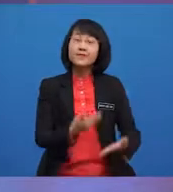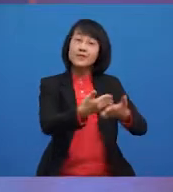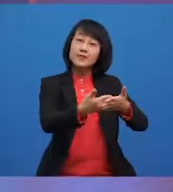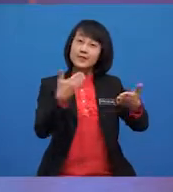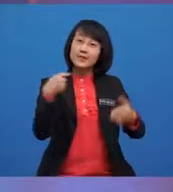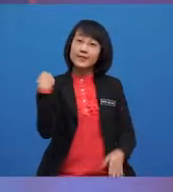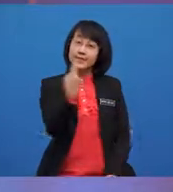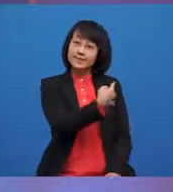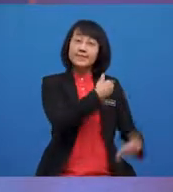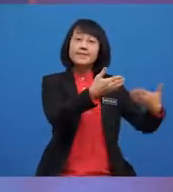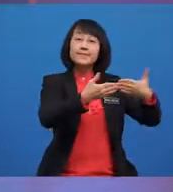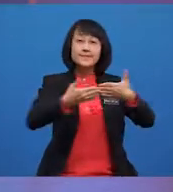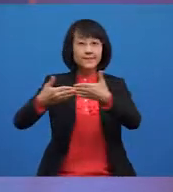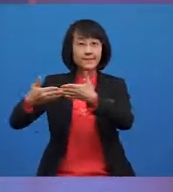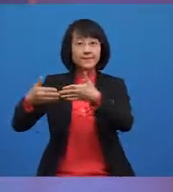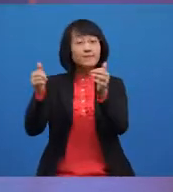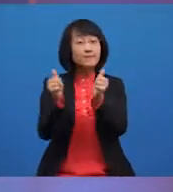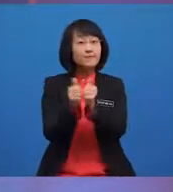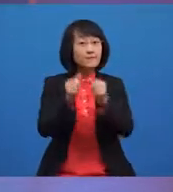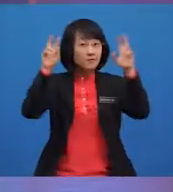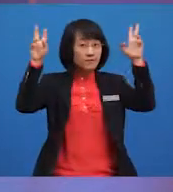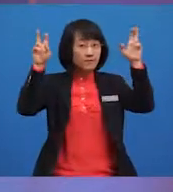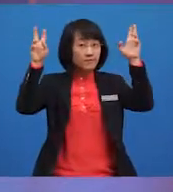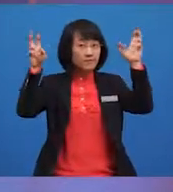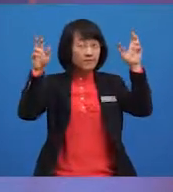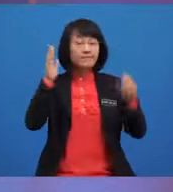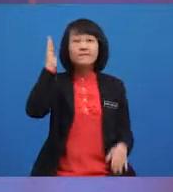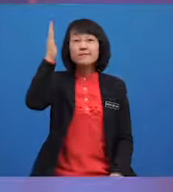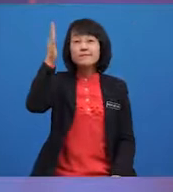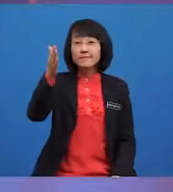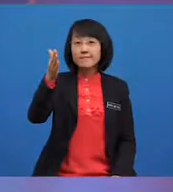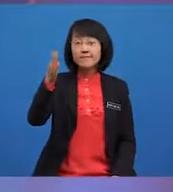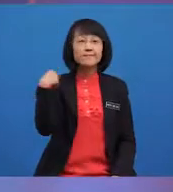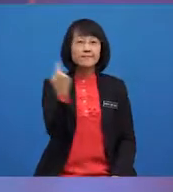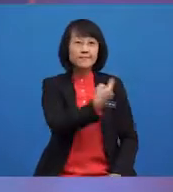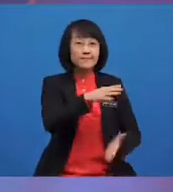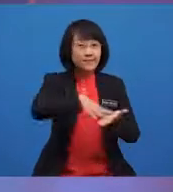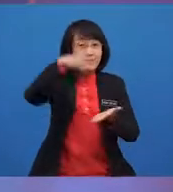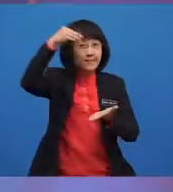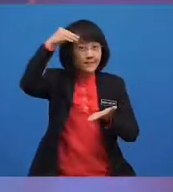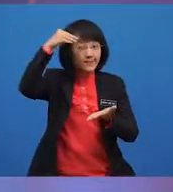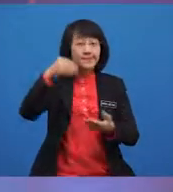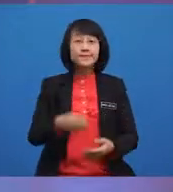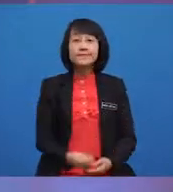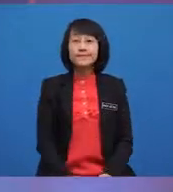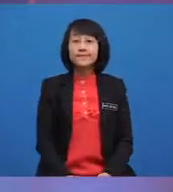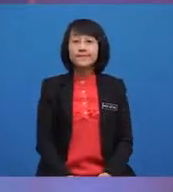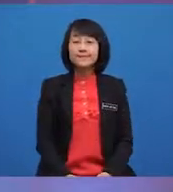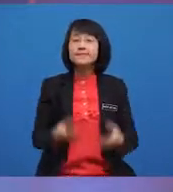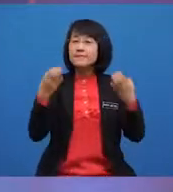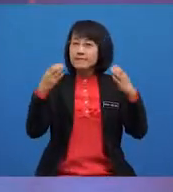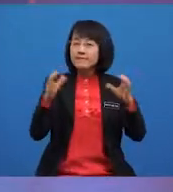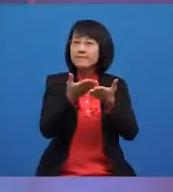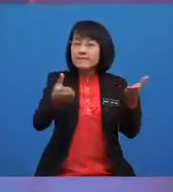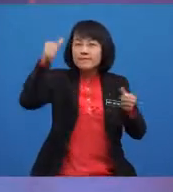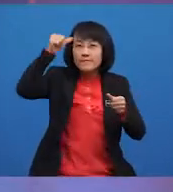Sebelum kita teruskan dengan tajuk yang akan kita belajar pada hari ini, cuba